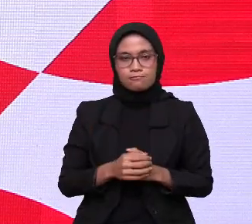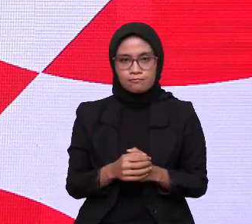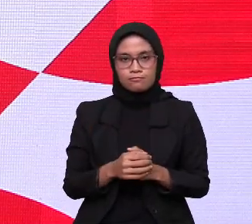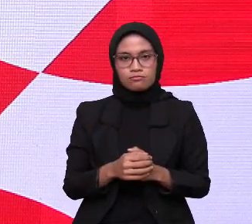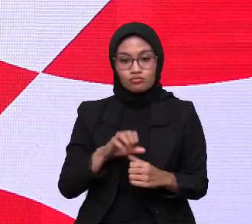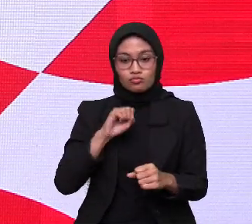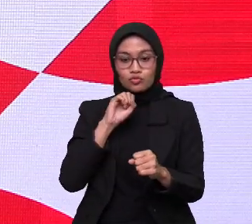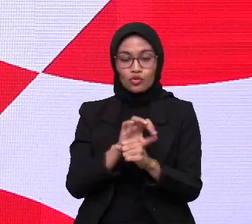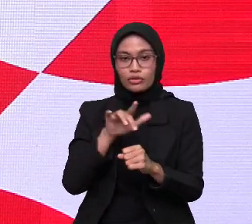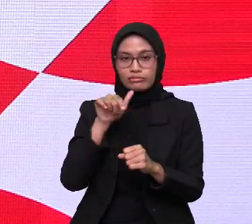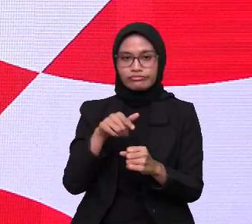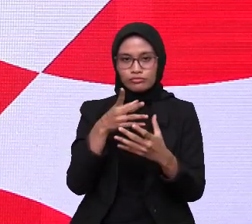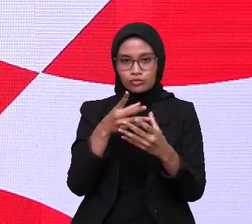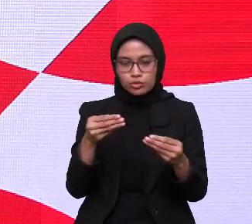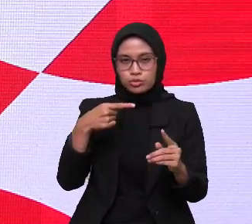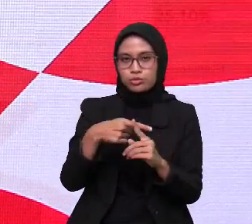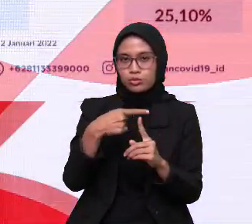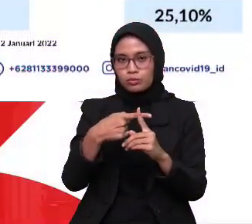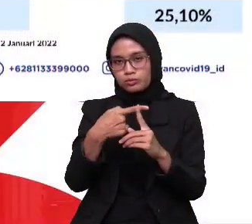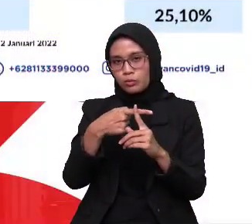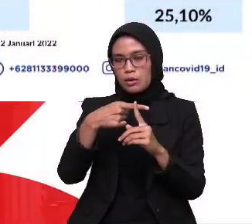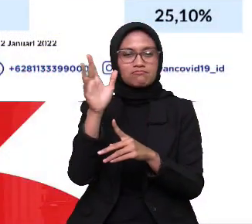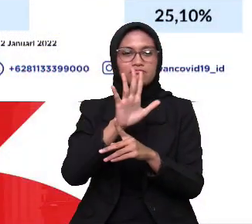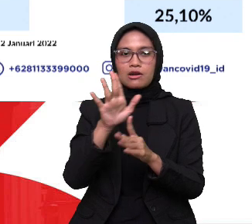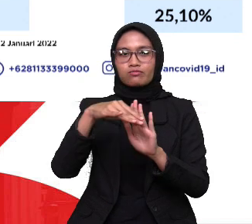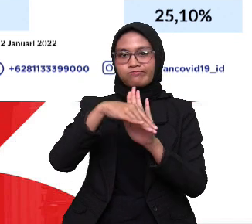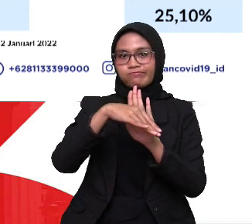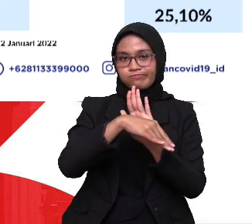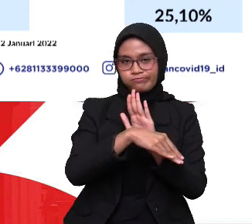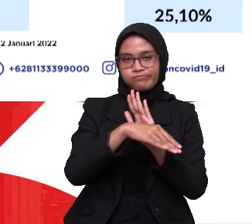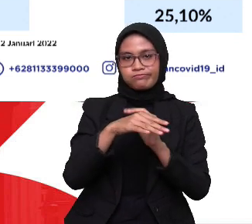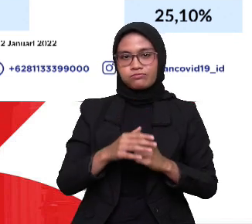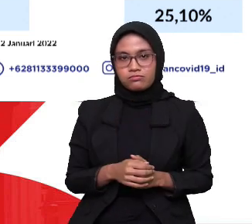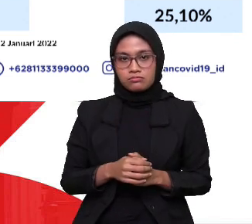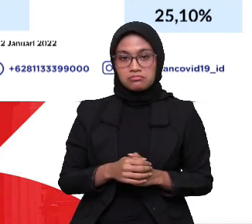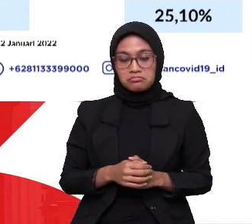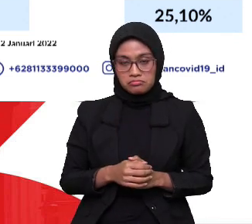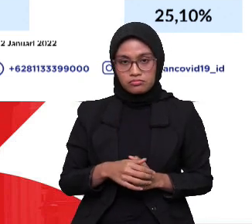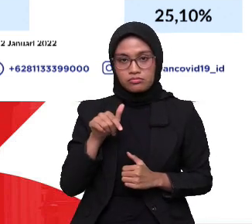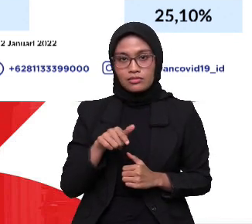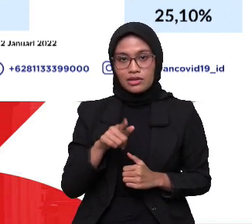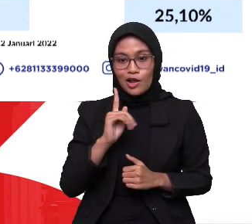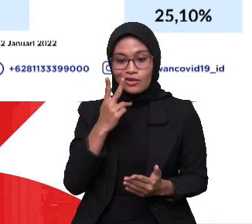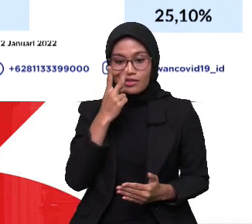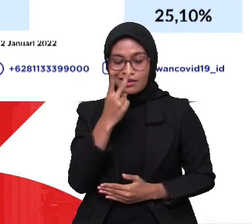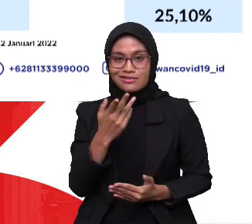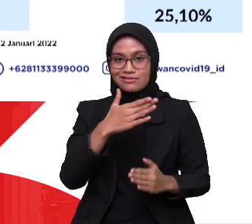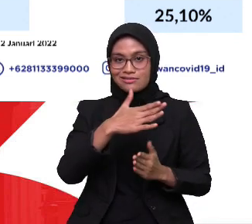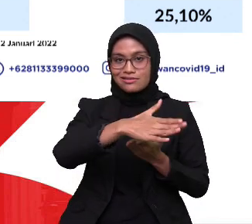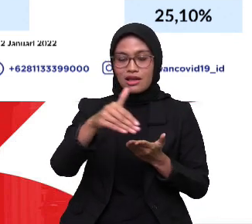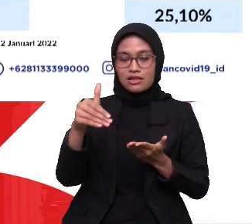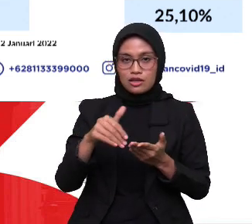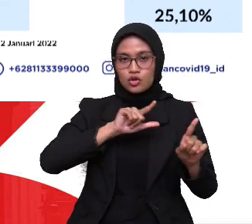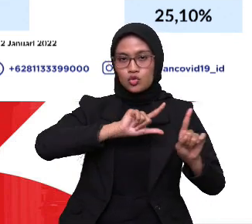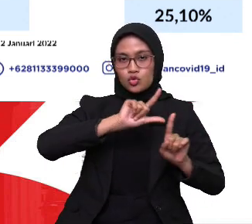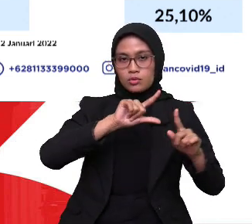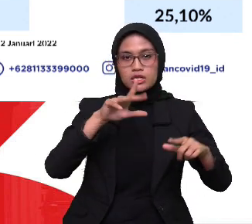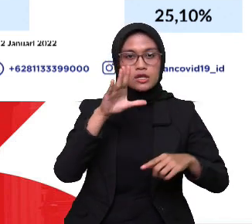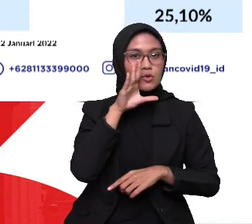19 hingga saat ini hal ini terbukti dengan jika dibandingkan pada 17 AGT